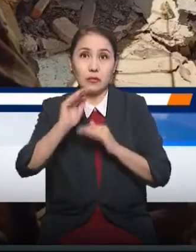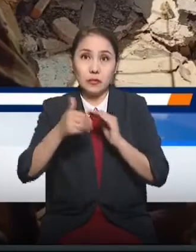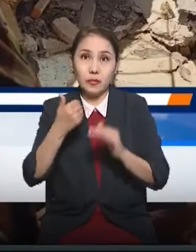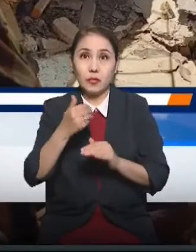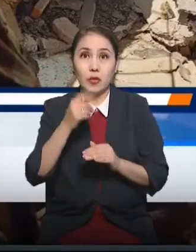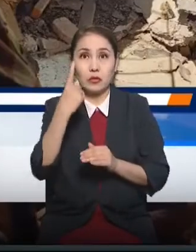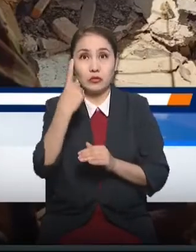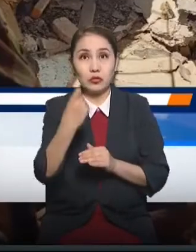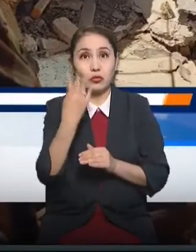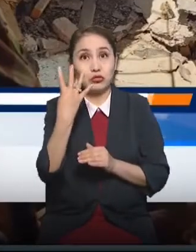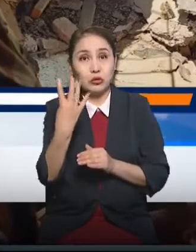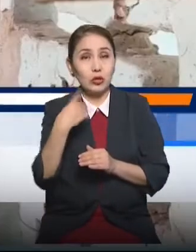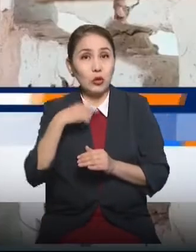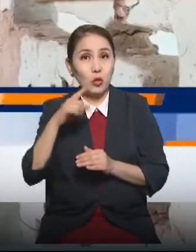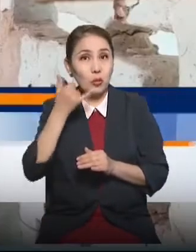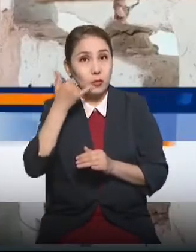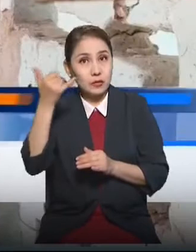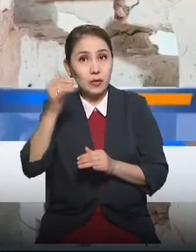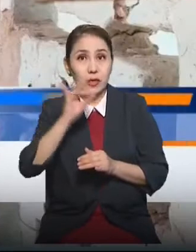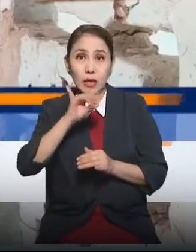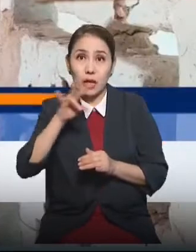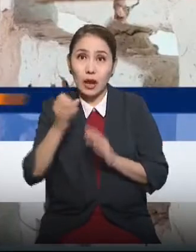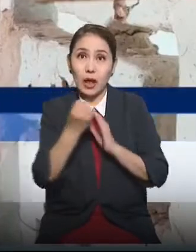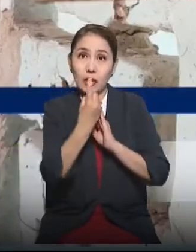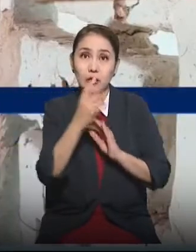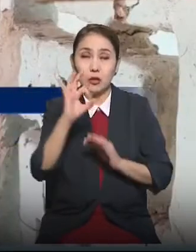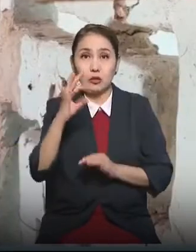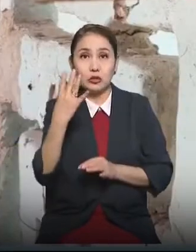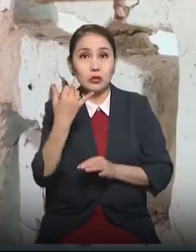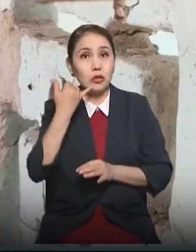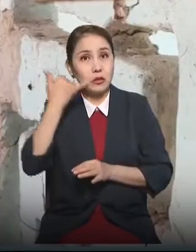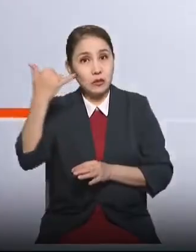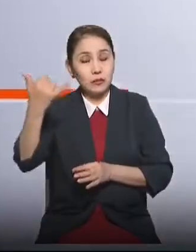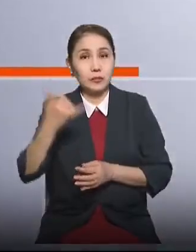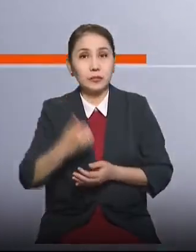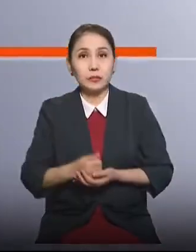службу по номерам 104 или 1104.